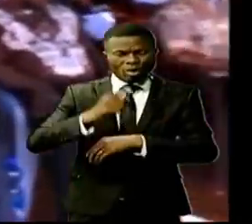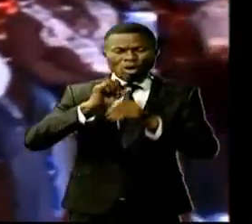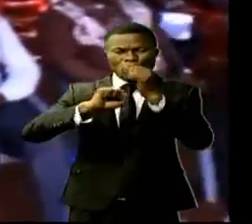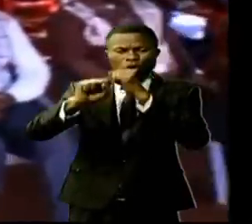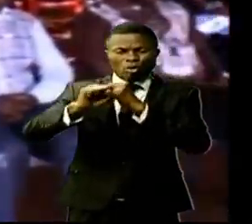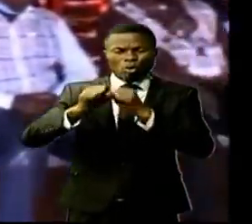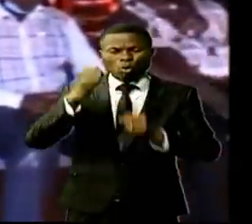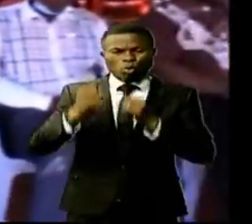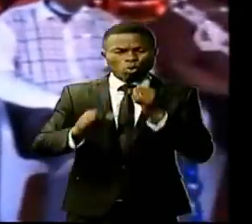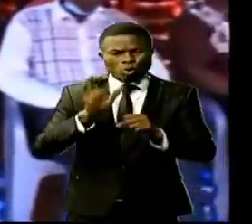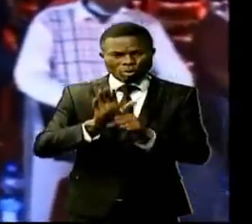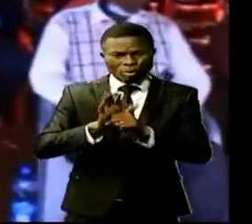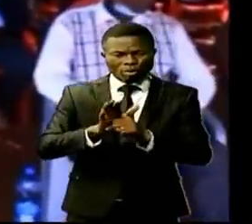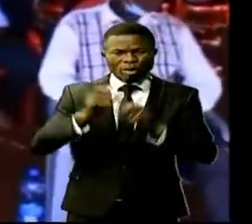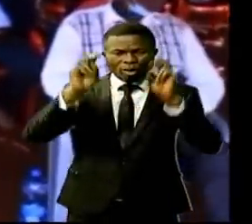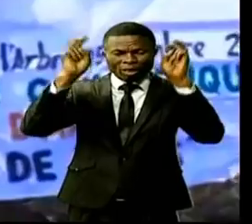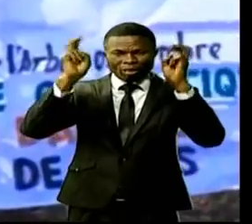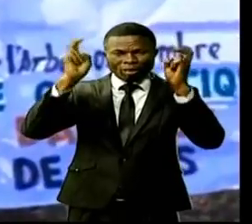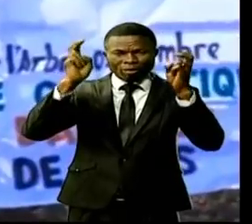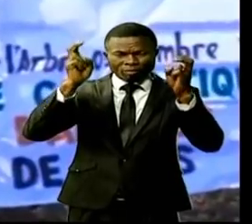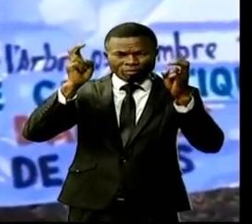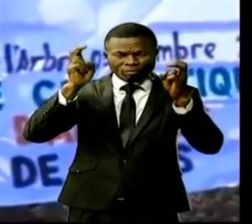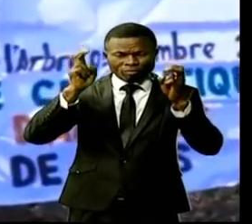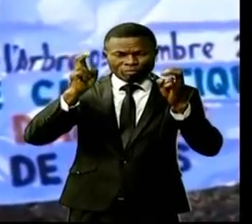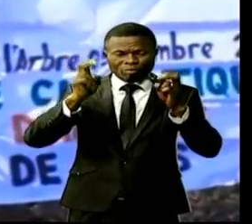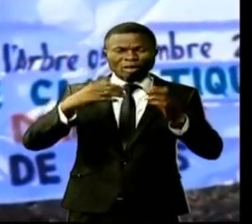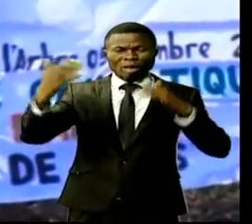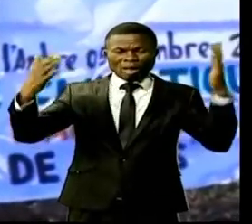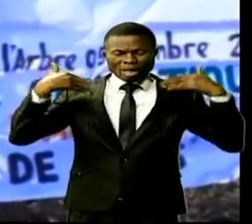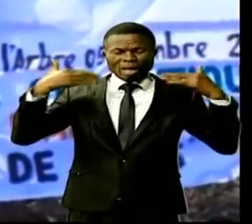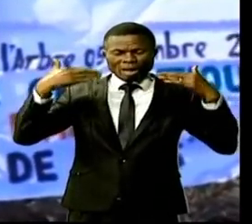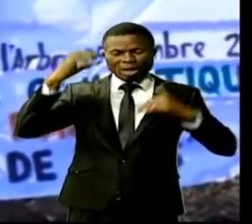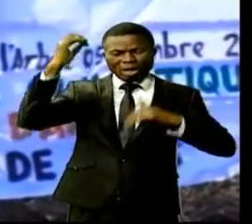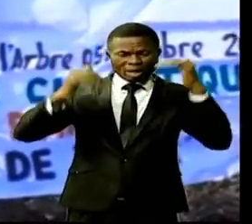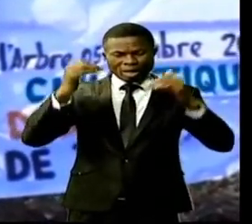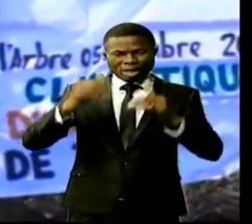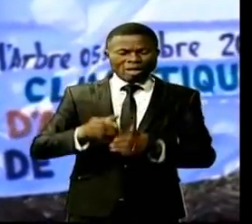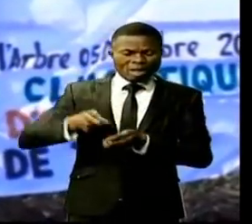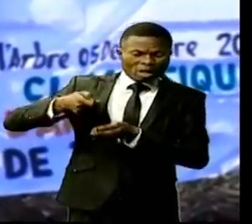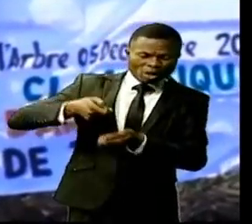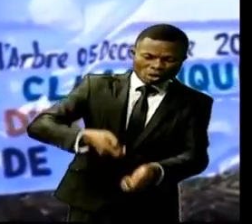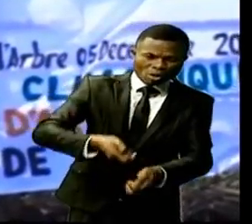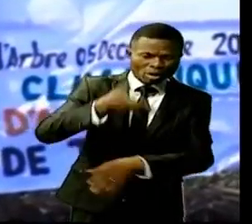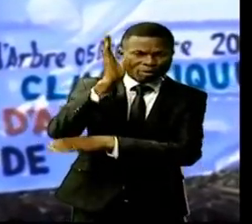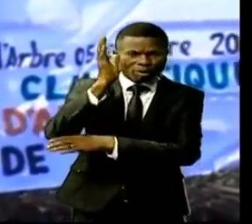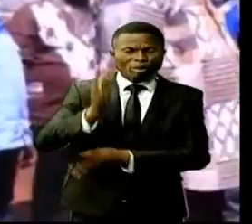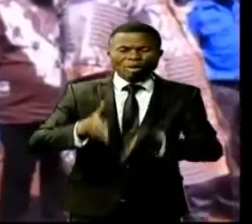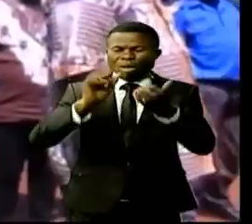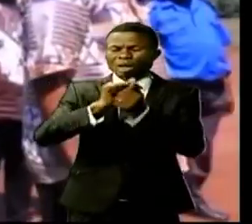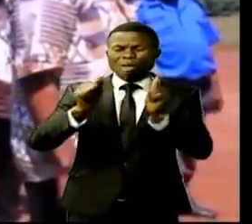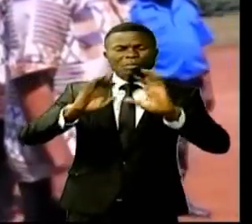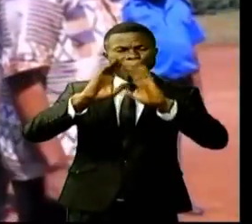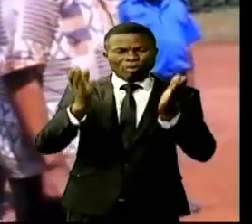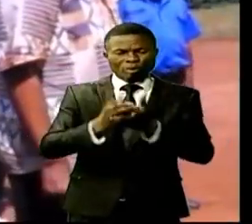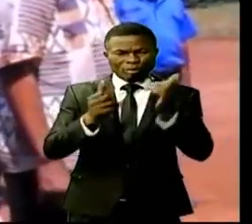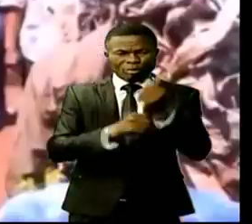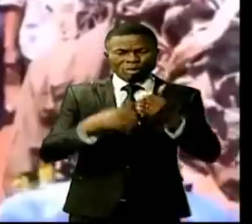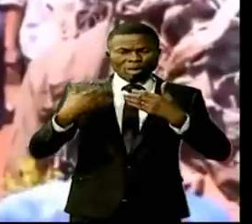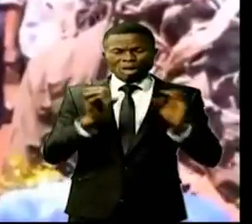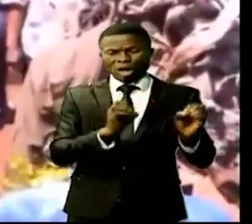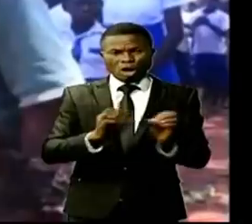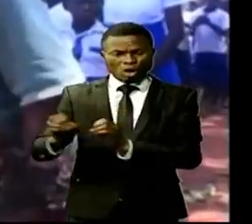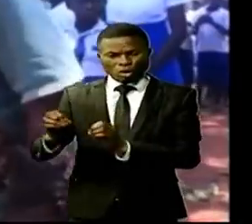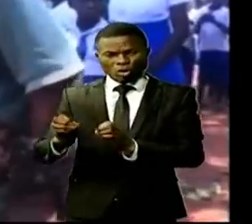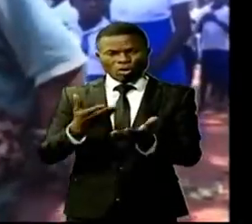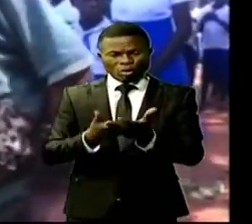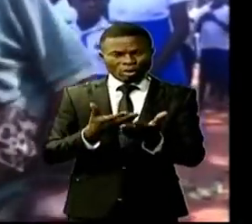les énergies autour du thème « Maintenir l'équilibre climatique par la plantation d'arbres est l'affaire de tous ». La cérémonie organisée à